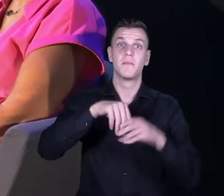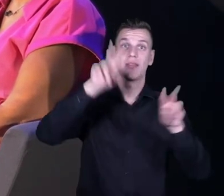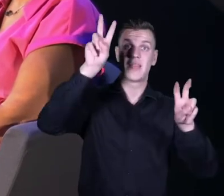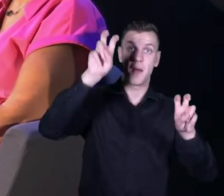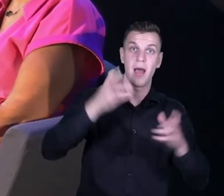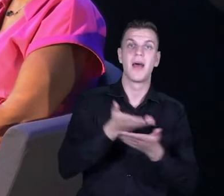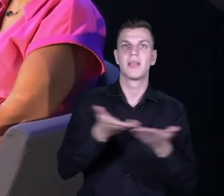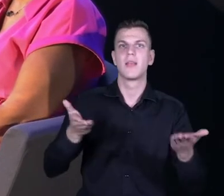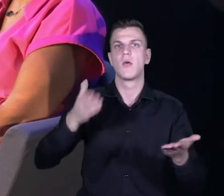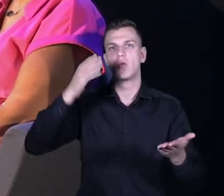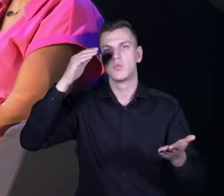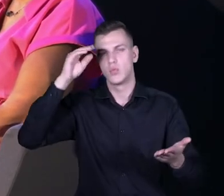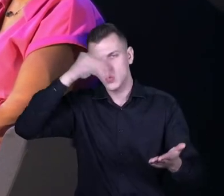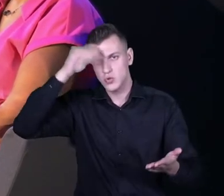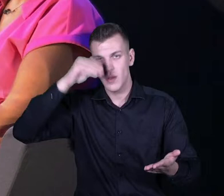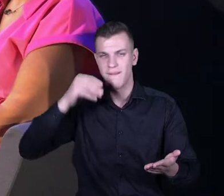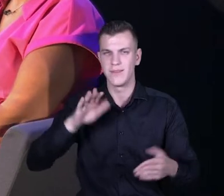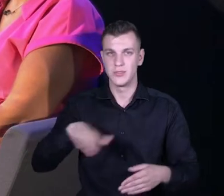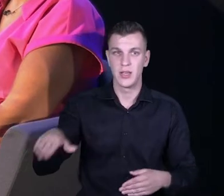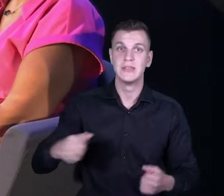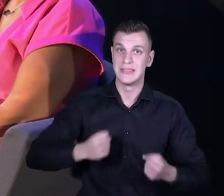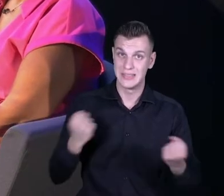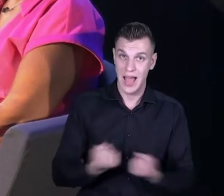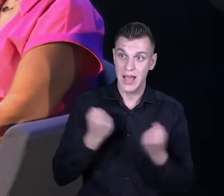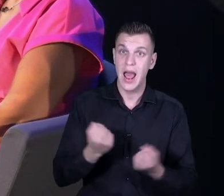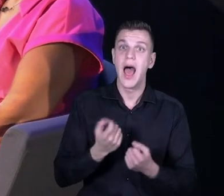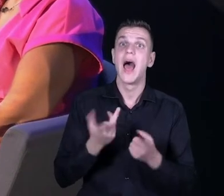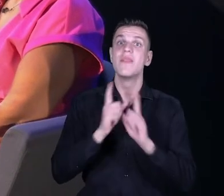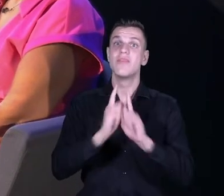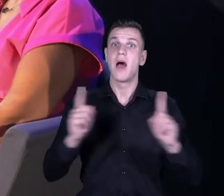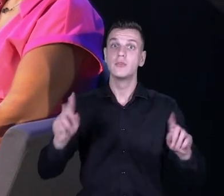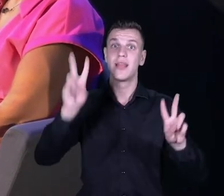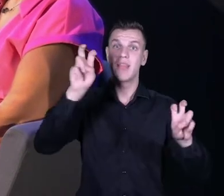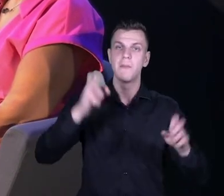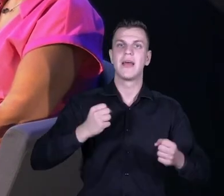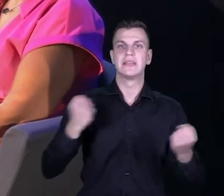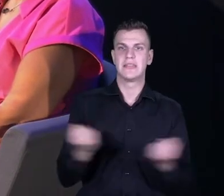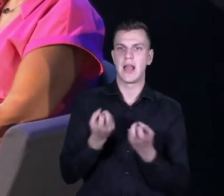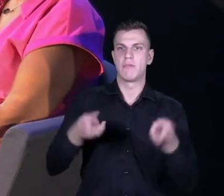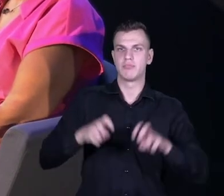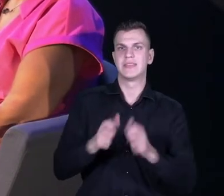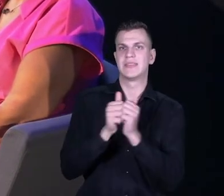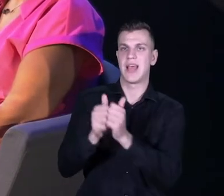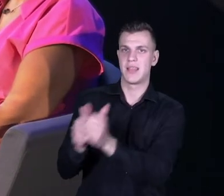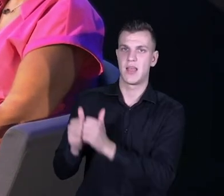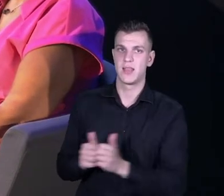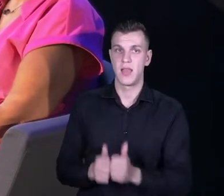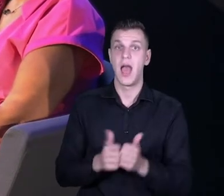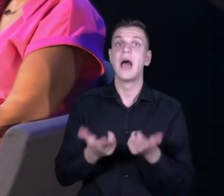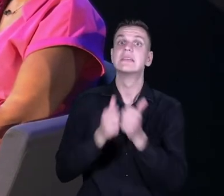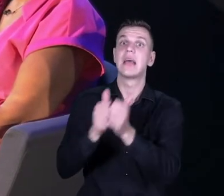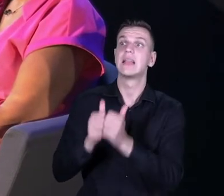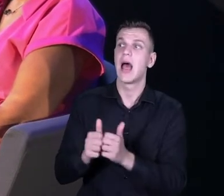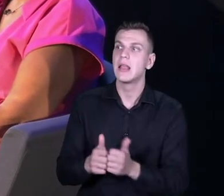muszą stworzyć interdyscyplinarne zadania, tak naprawdę generują uczniowie. To na